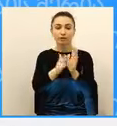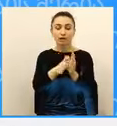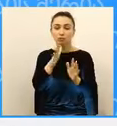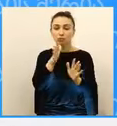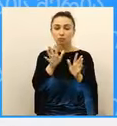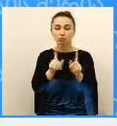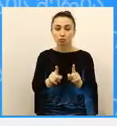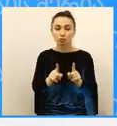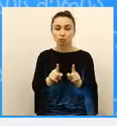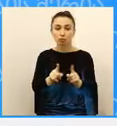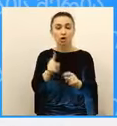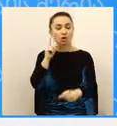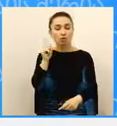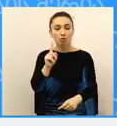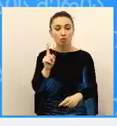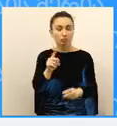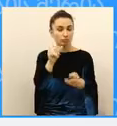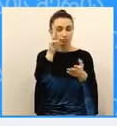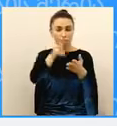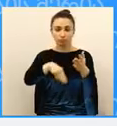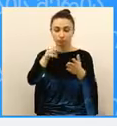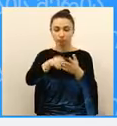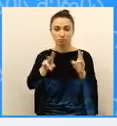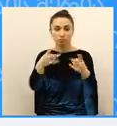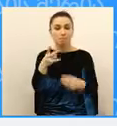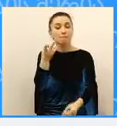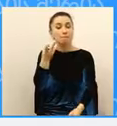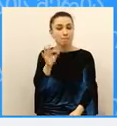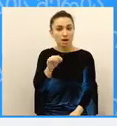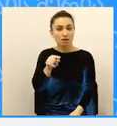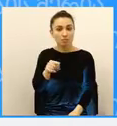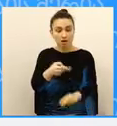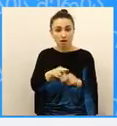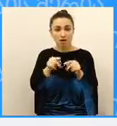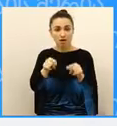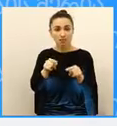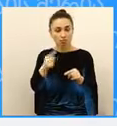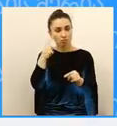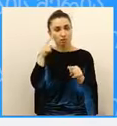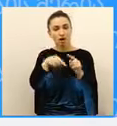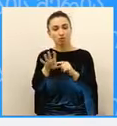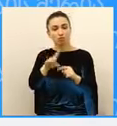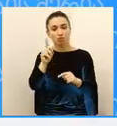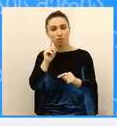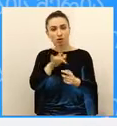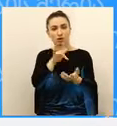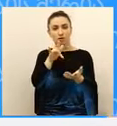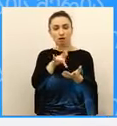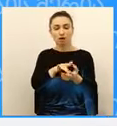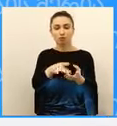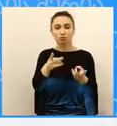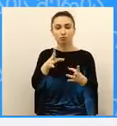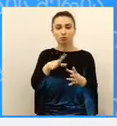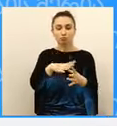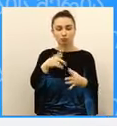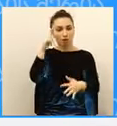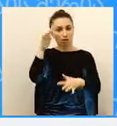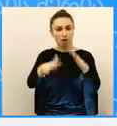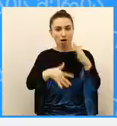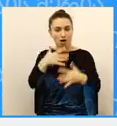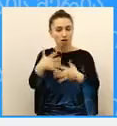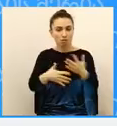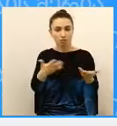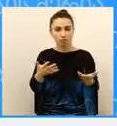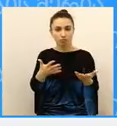ვითარებაში, რომ დავაჯარიმოთ მძღოლები. Მაგრამ ეს ხო არ ნიშნავს იმას, რომ ქალაქში იყოს ქაოსი და